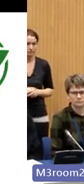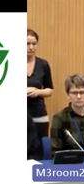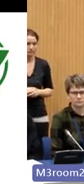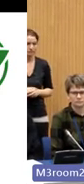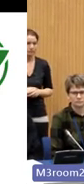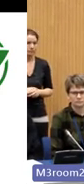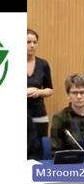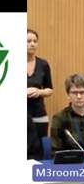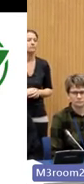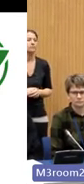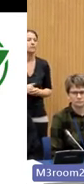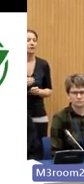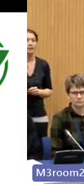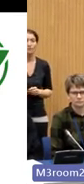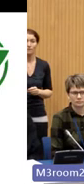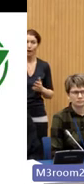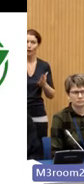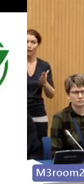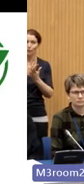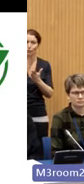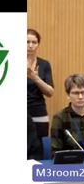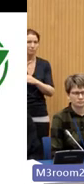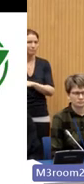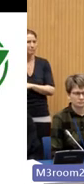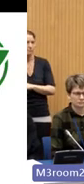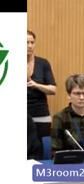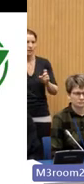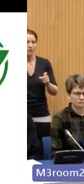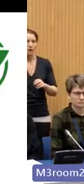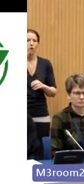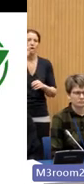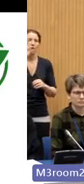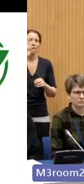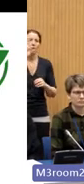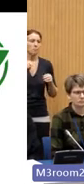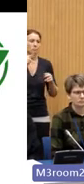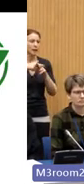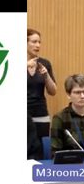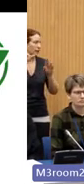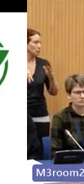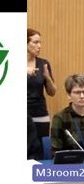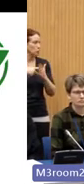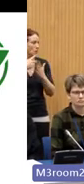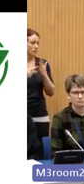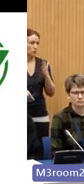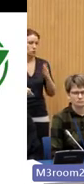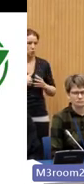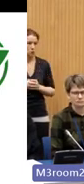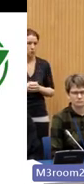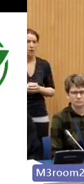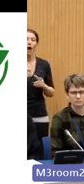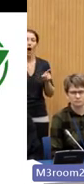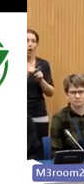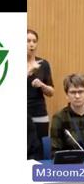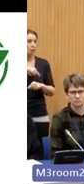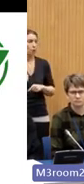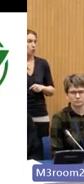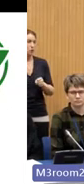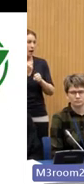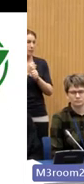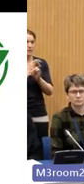Wir haben eben in dem Vortrag schon viel über die UN-Behindertenrechtskonvention gesprochen und diese Konvention ist auch für unsere Arbeit ganz, ganz